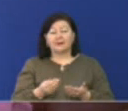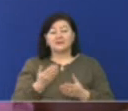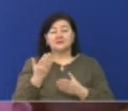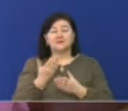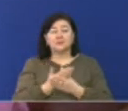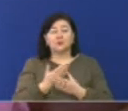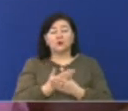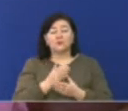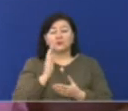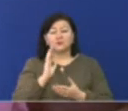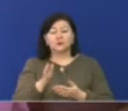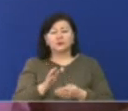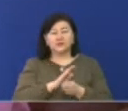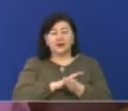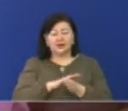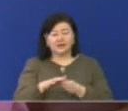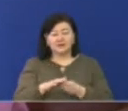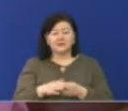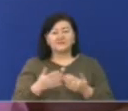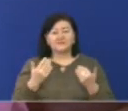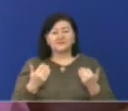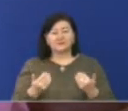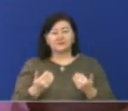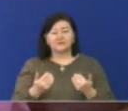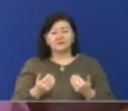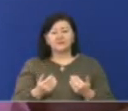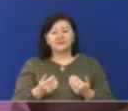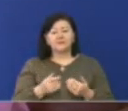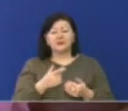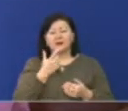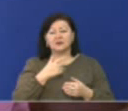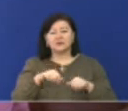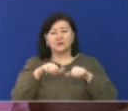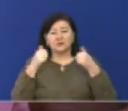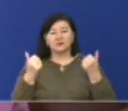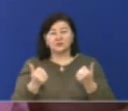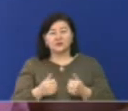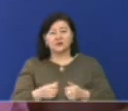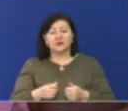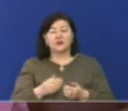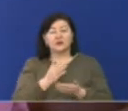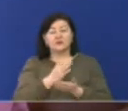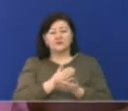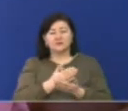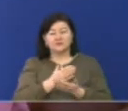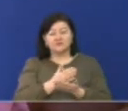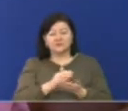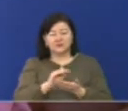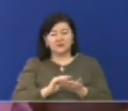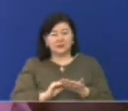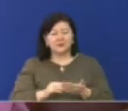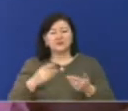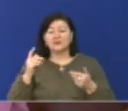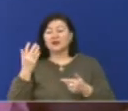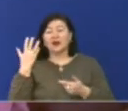В связи с празднованием юбилея Абая, обязанность касаемо работ по благоустройству распределена практически на все области. Речь идет о 12 областях